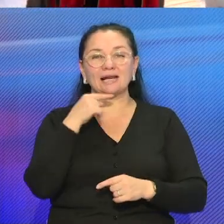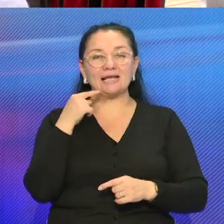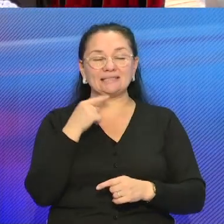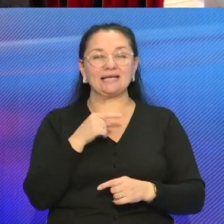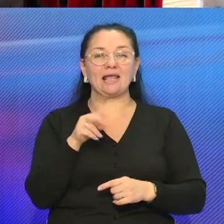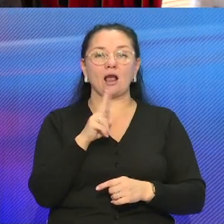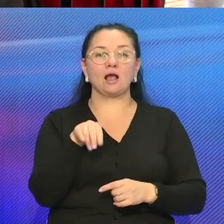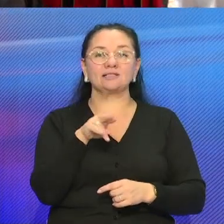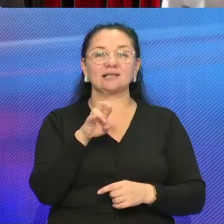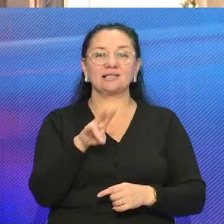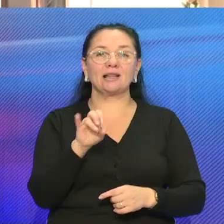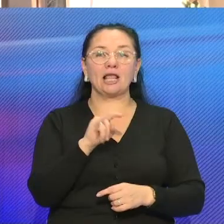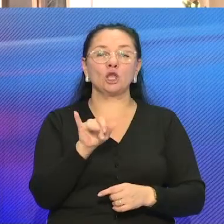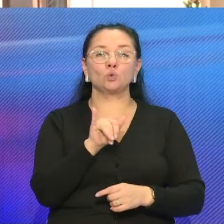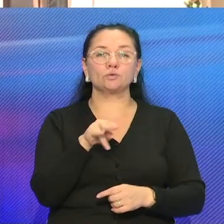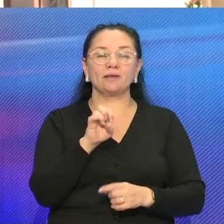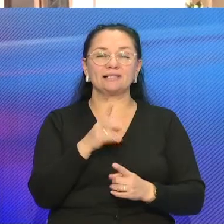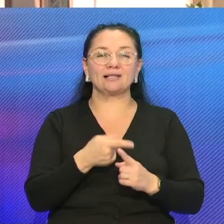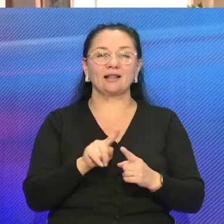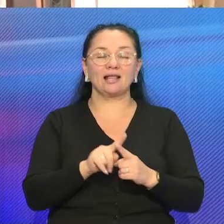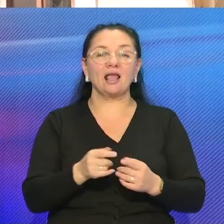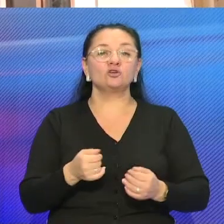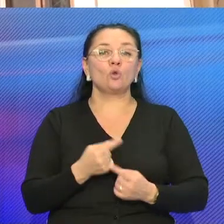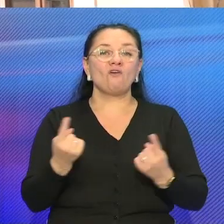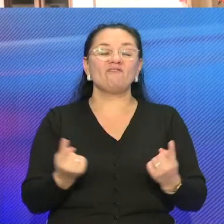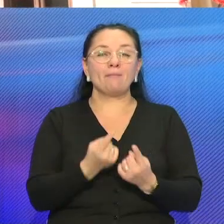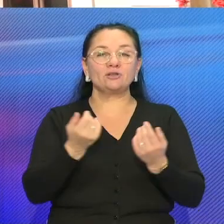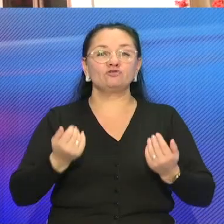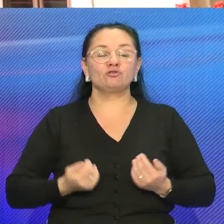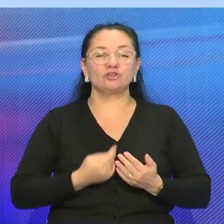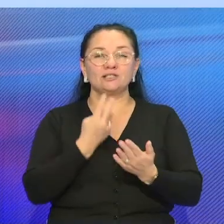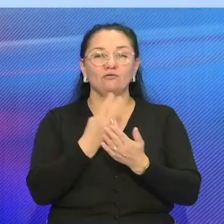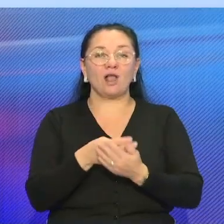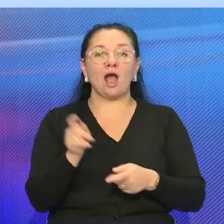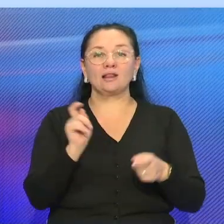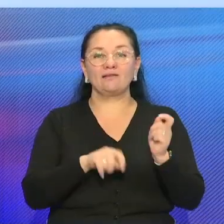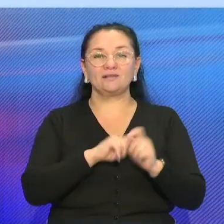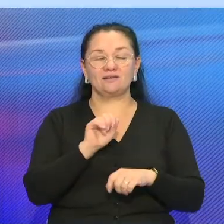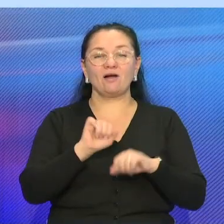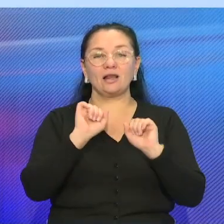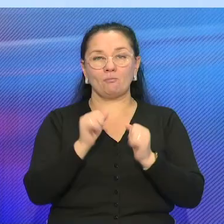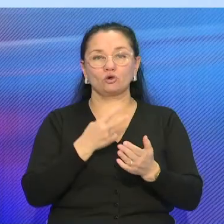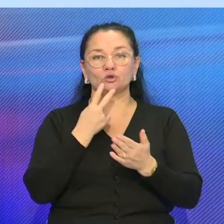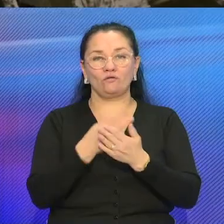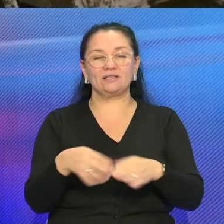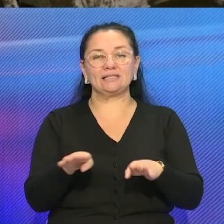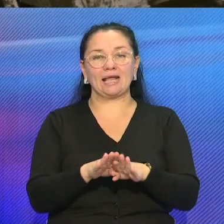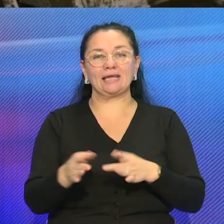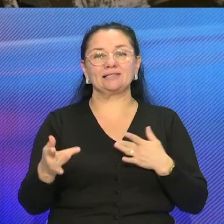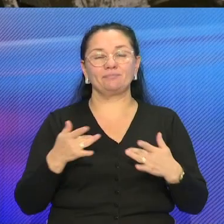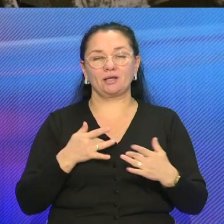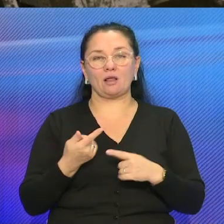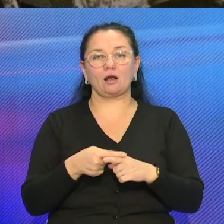і Узбекістана, які ў звычайным жыцці не ўбачыш, а на фестывалі «Калі ласка». У нас был даже в этом году